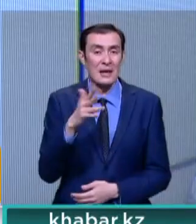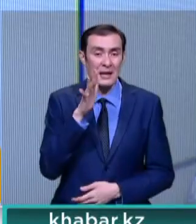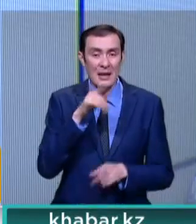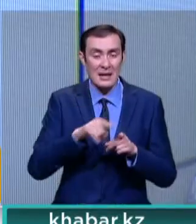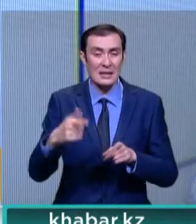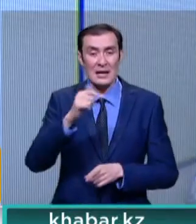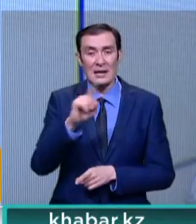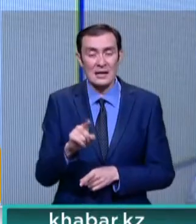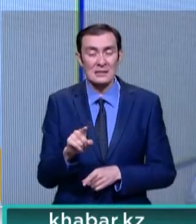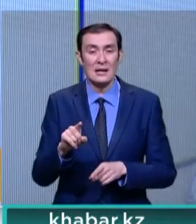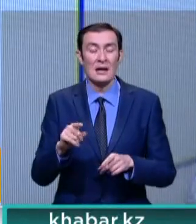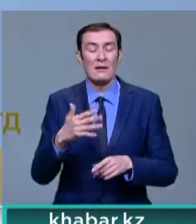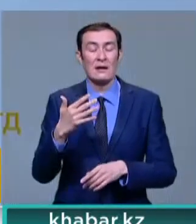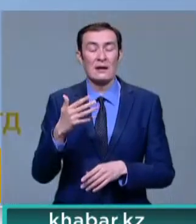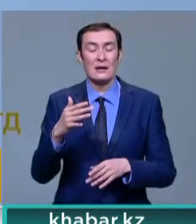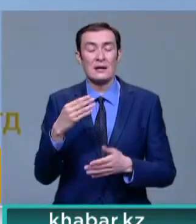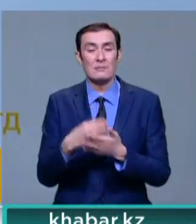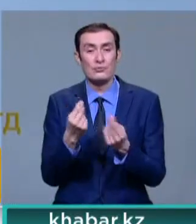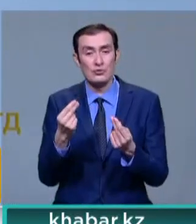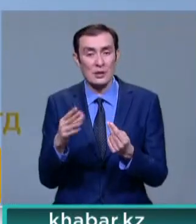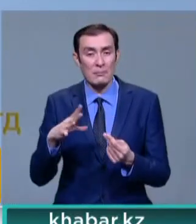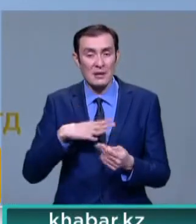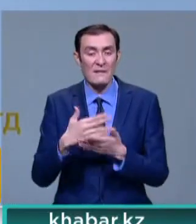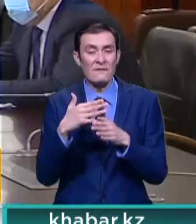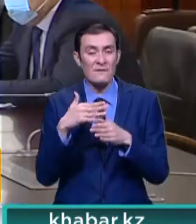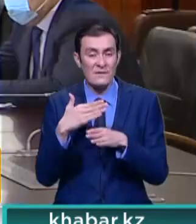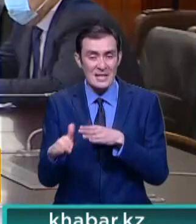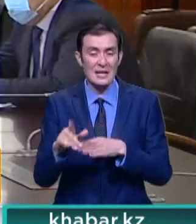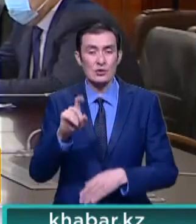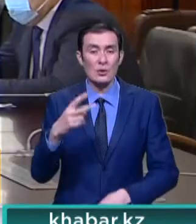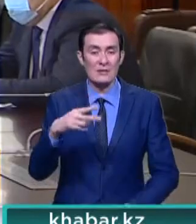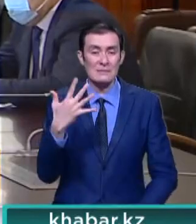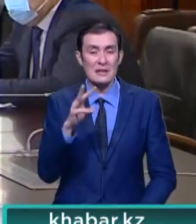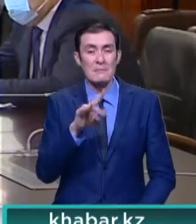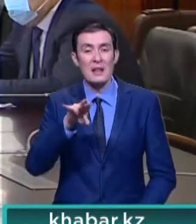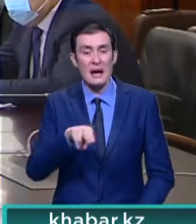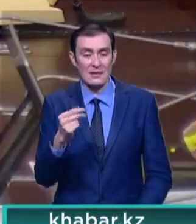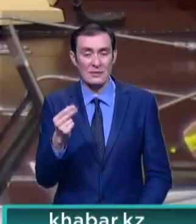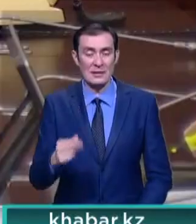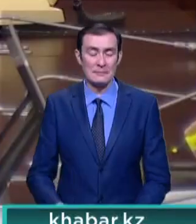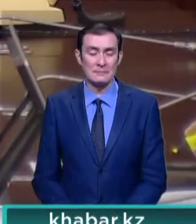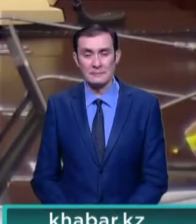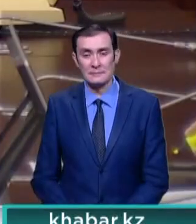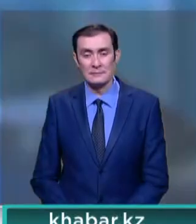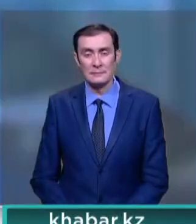на газификацию страны только из республиканского бюджета было выделено 125 миллиардов тенге.